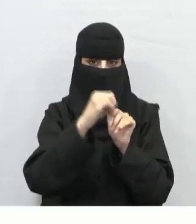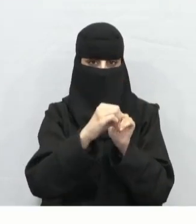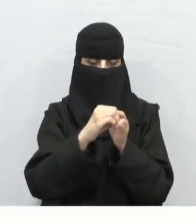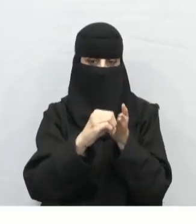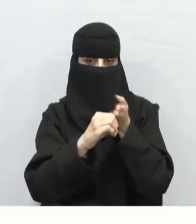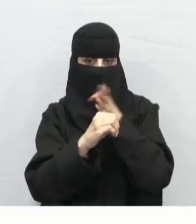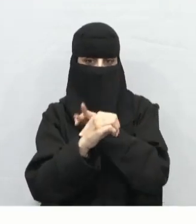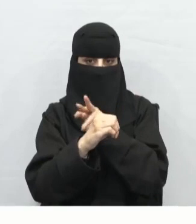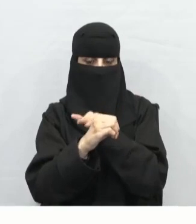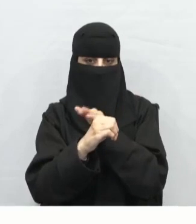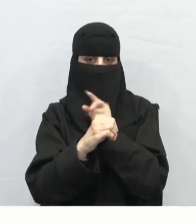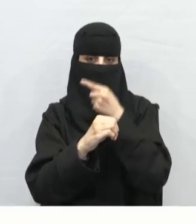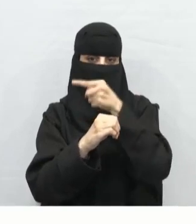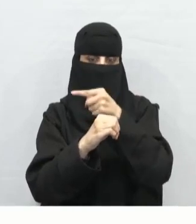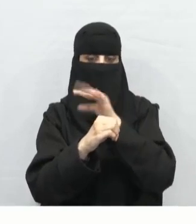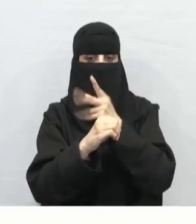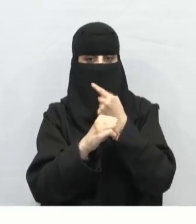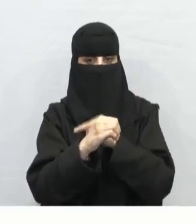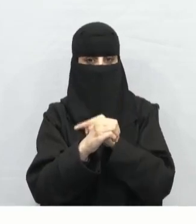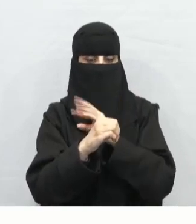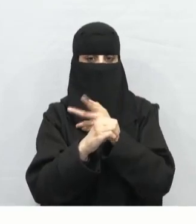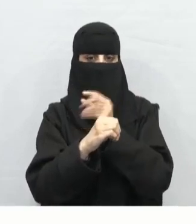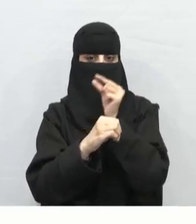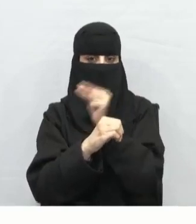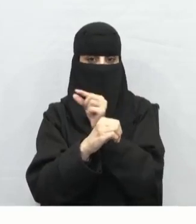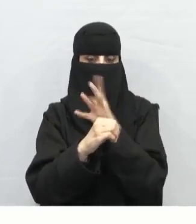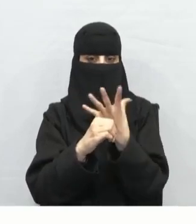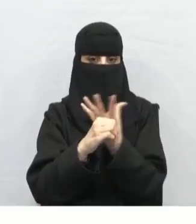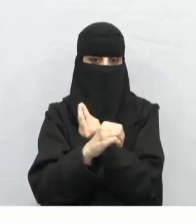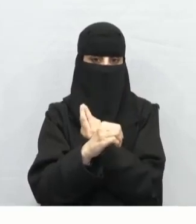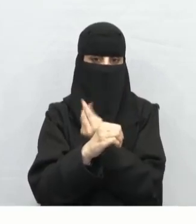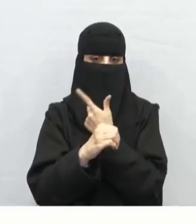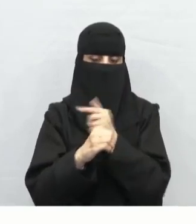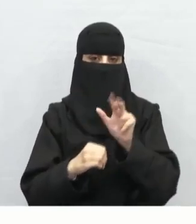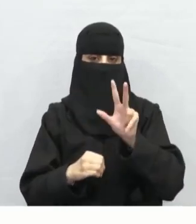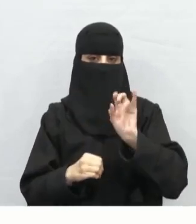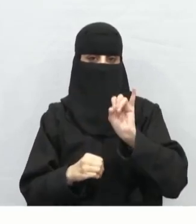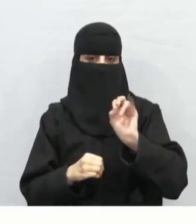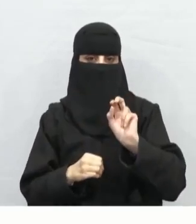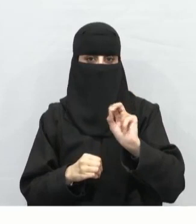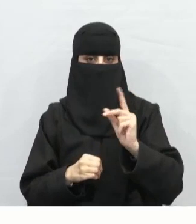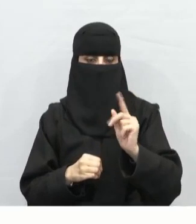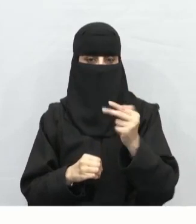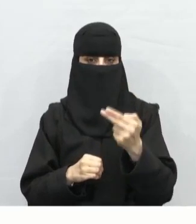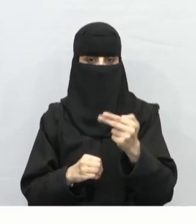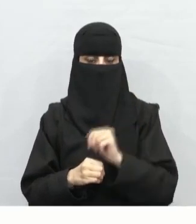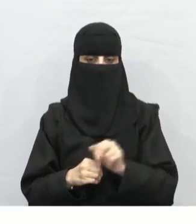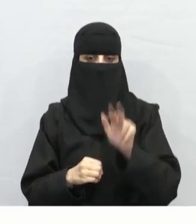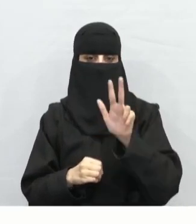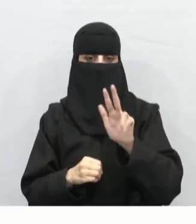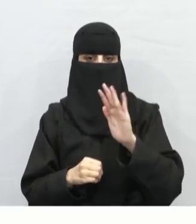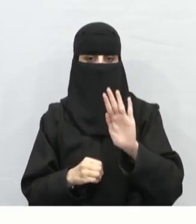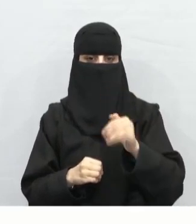صالح ثم احسنتم نقف قليلا كلمه شكرا